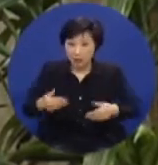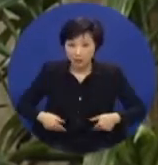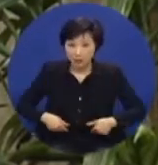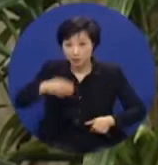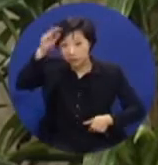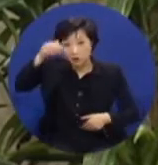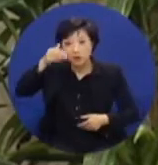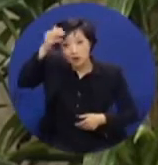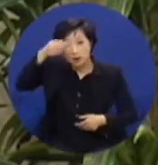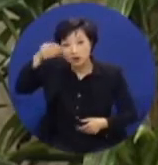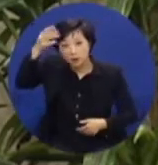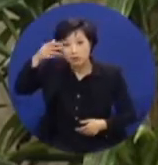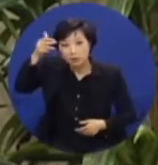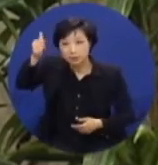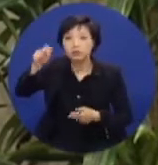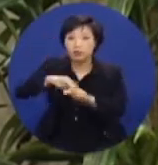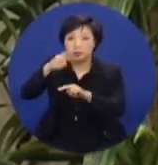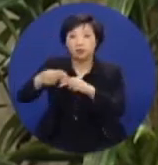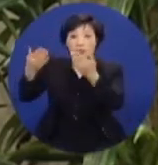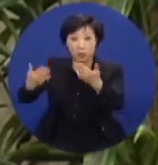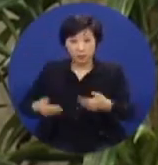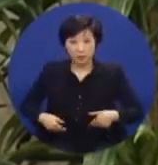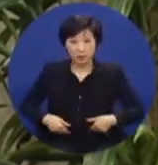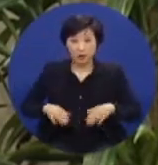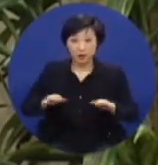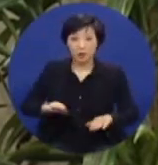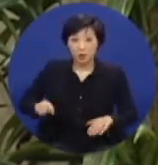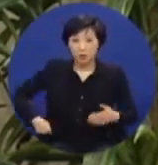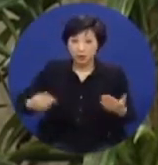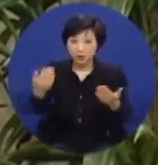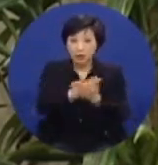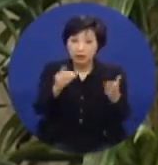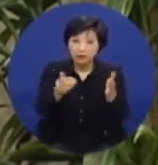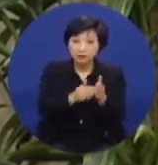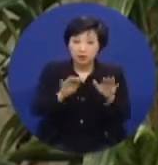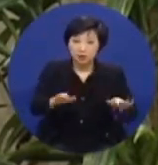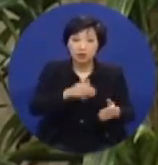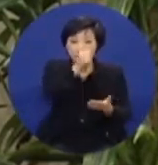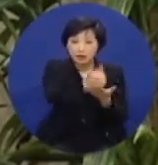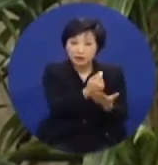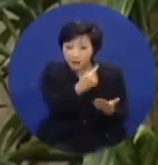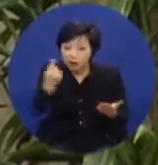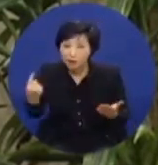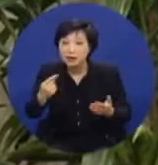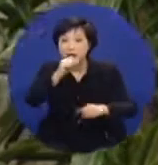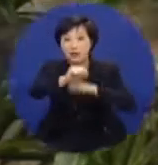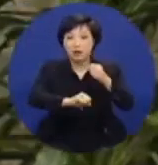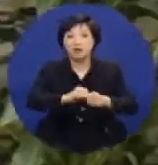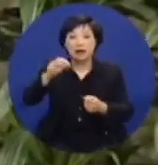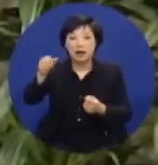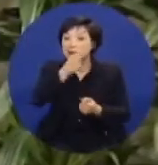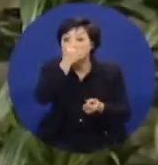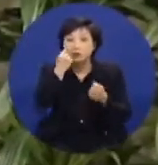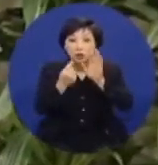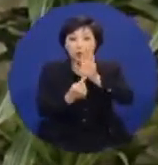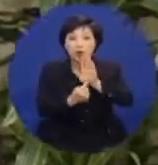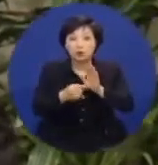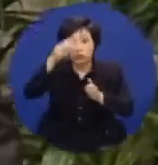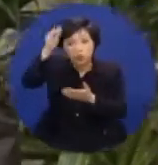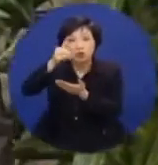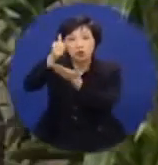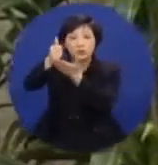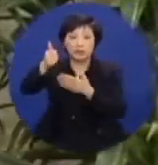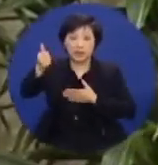손 물로 받아라 왜 안가는 최 에서 채로도 딴 진도로 성령이 내게 임하게 된 아니